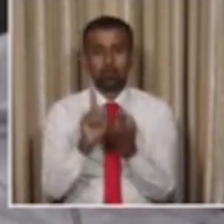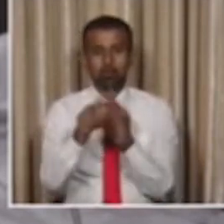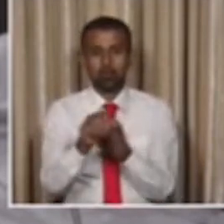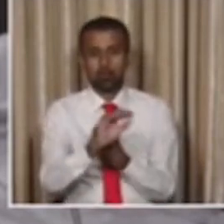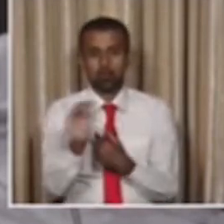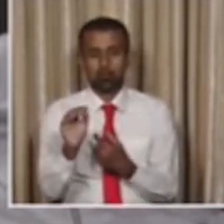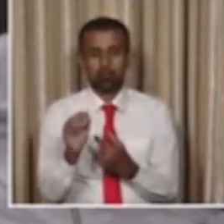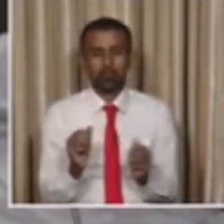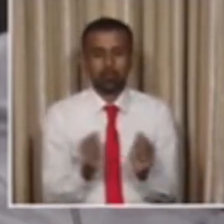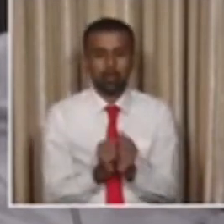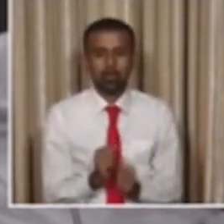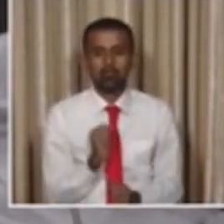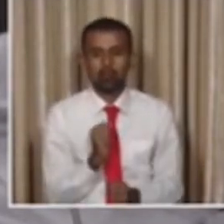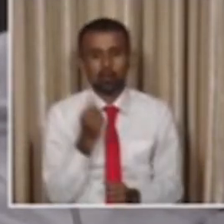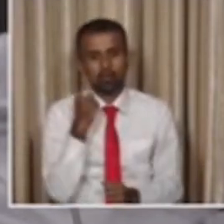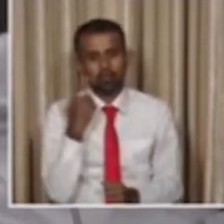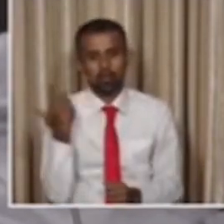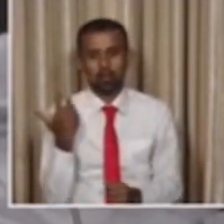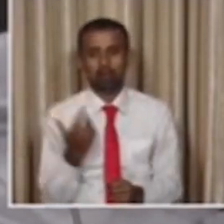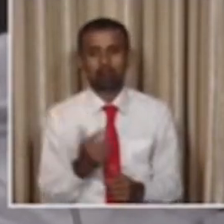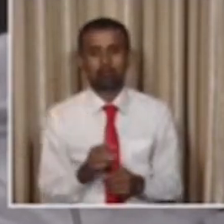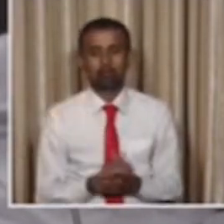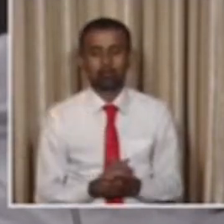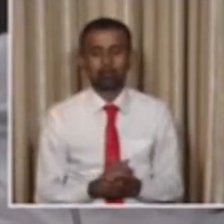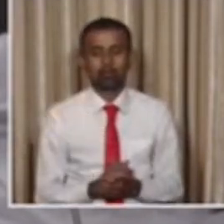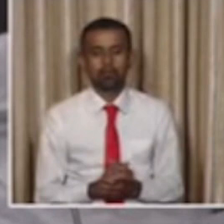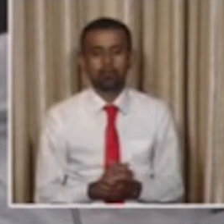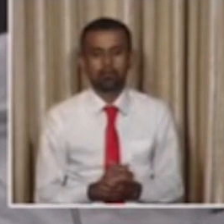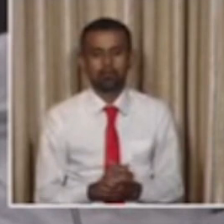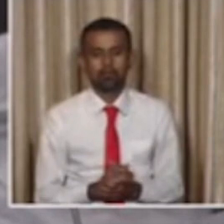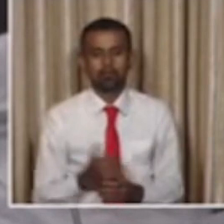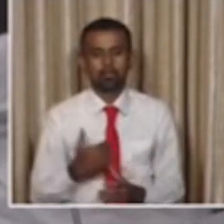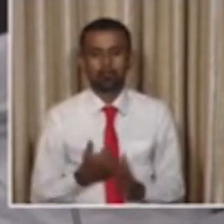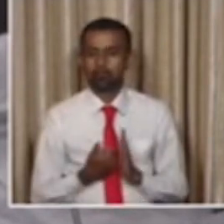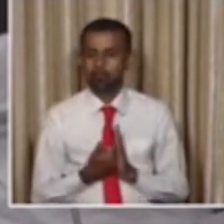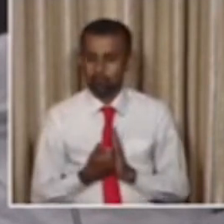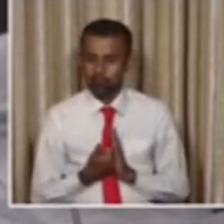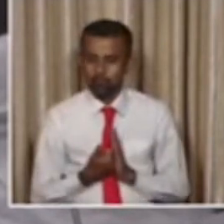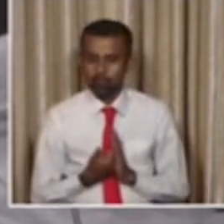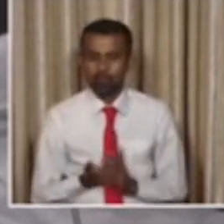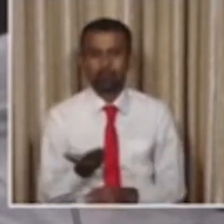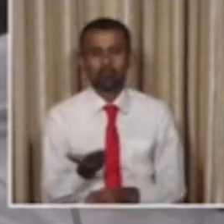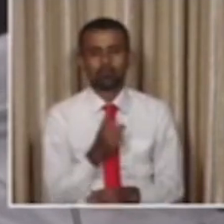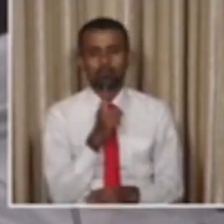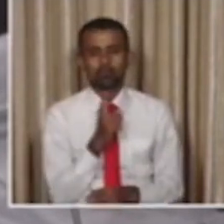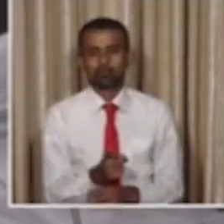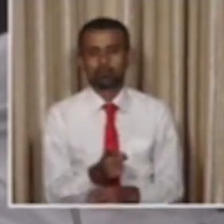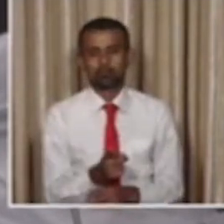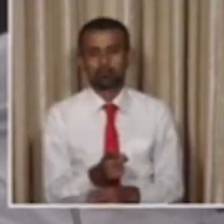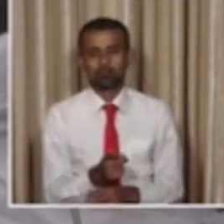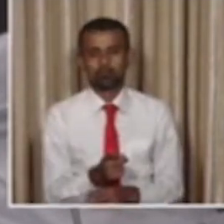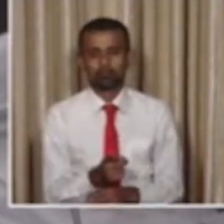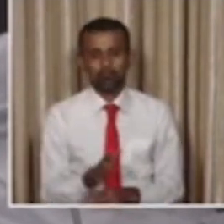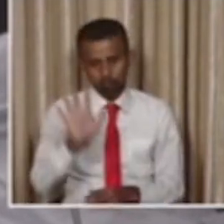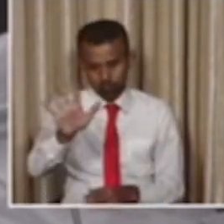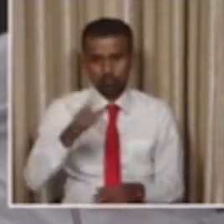ඔබතුමාලා කරන්නේ කියන්නේ මොකද්ද දන්නේ නැති තත්ත්වේ. නමුත් මම ගෞරවාන්විතව කියනවා කරු කතානායකතුමනි, ඔහම ඉන්න මං